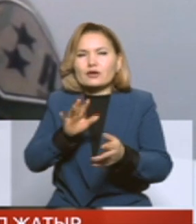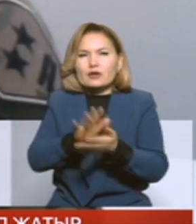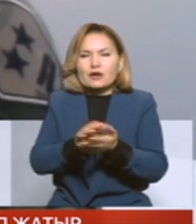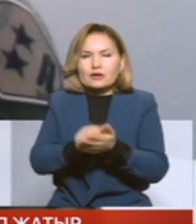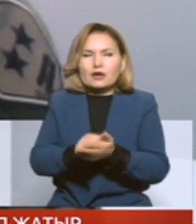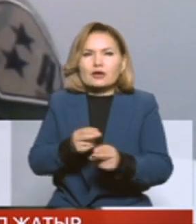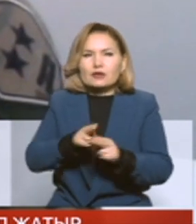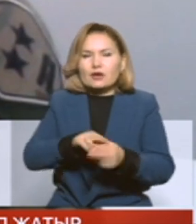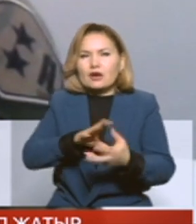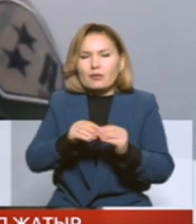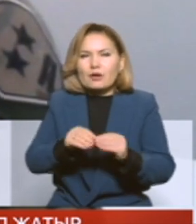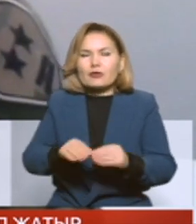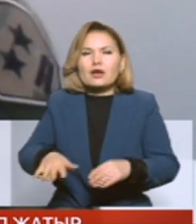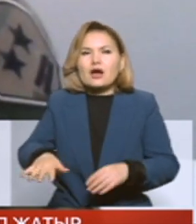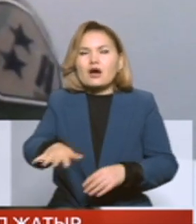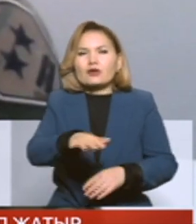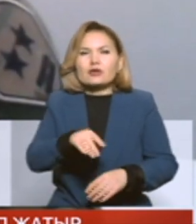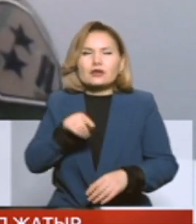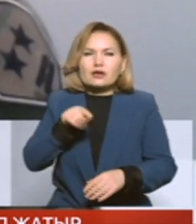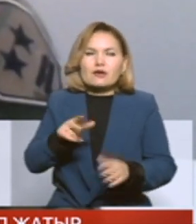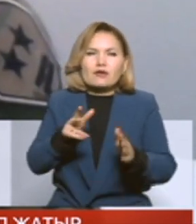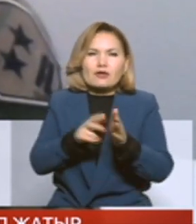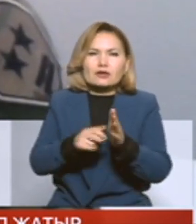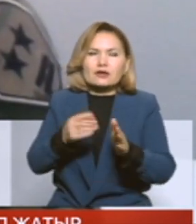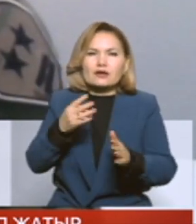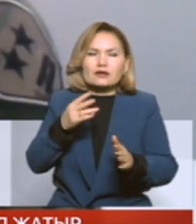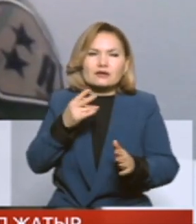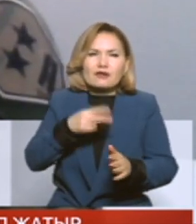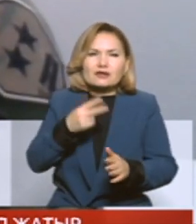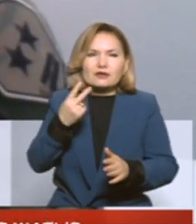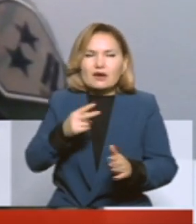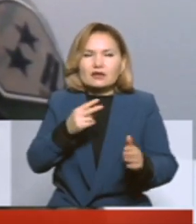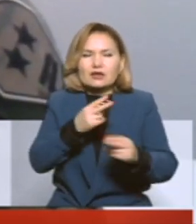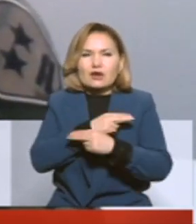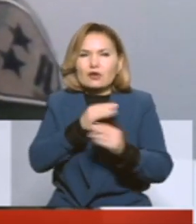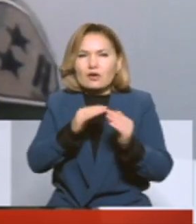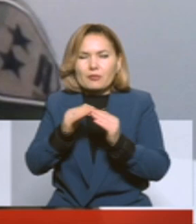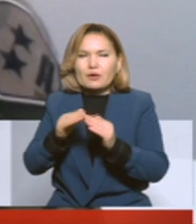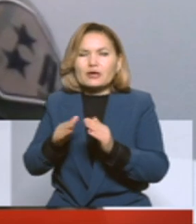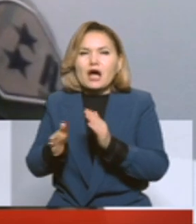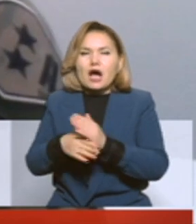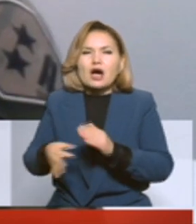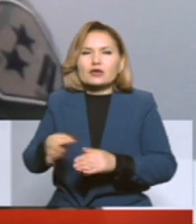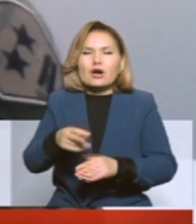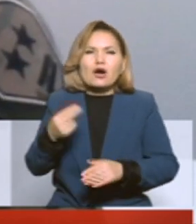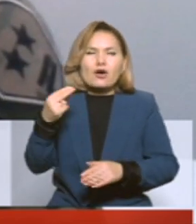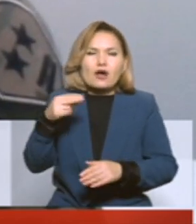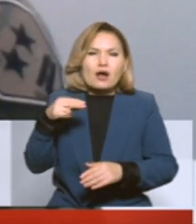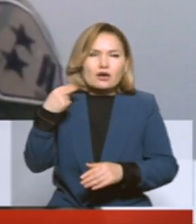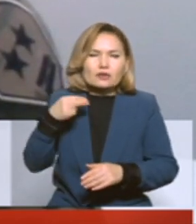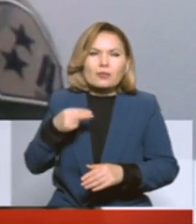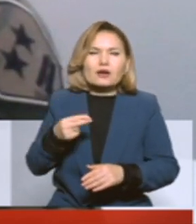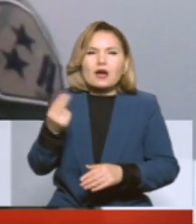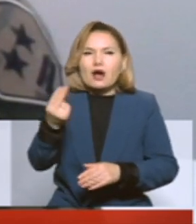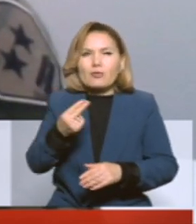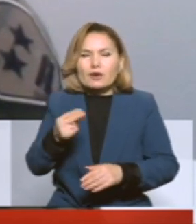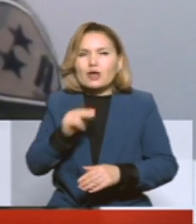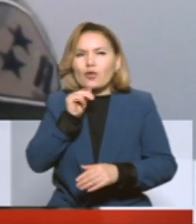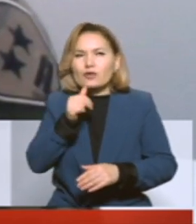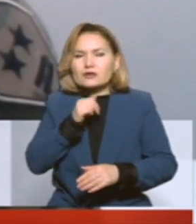557 придворовых территорий и 1822 дачных домов. Это Ватраусская, Актюбинская, Акмолинская,